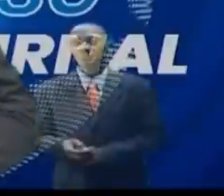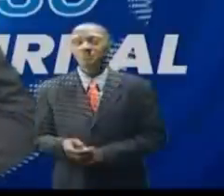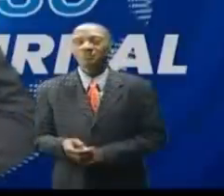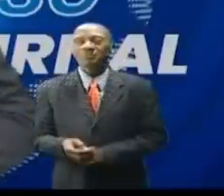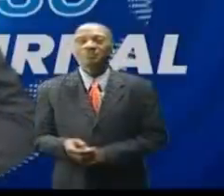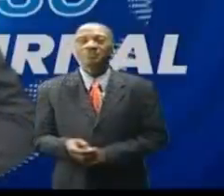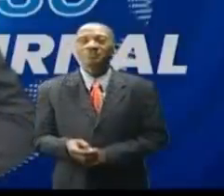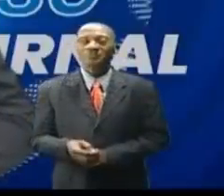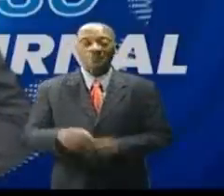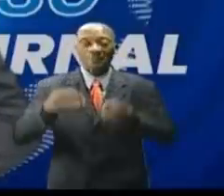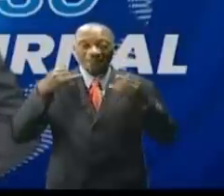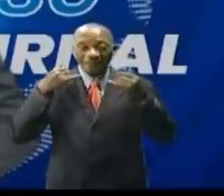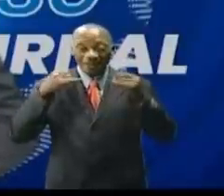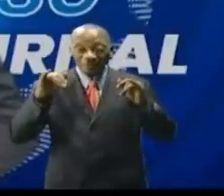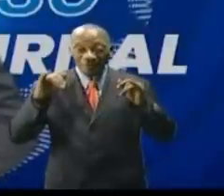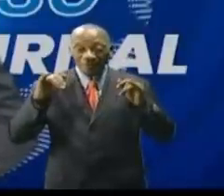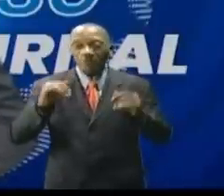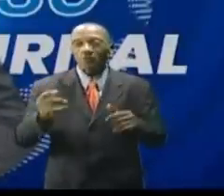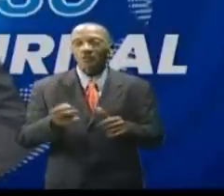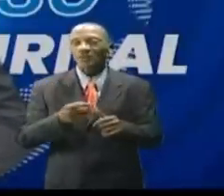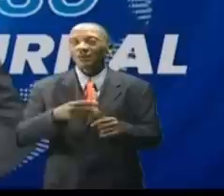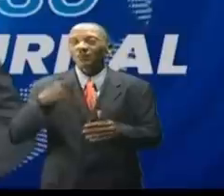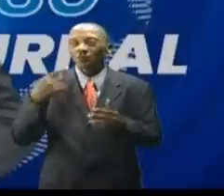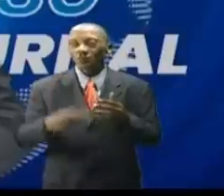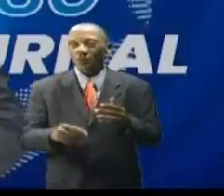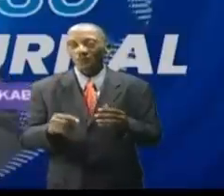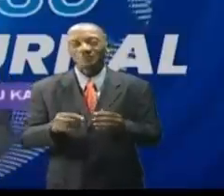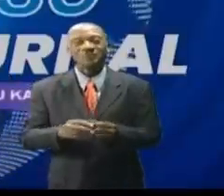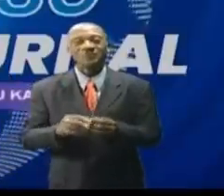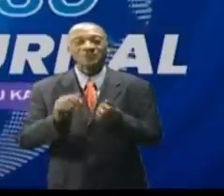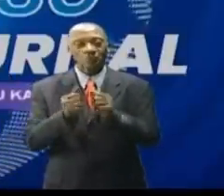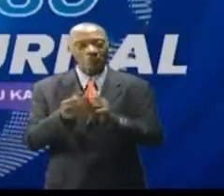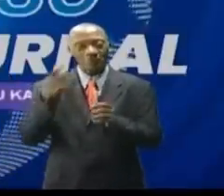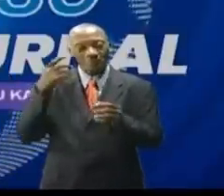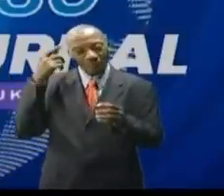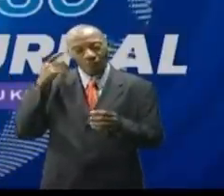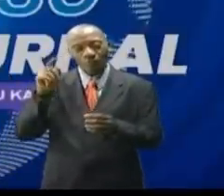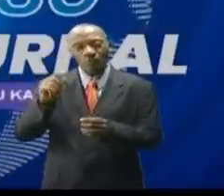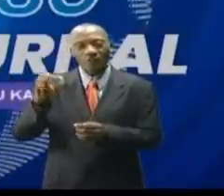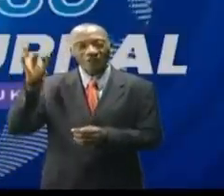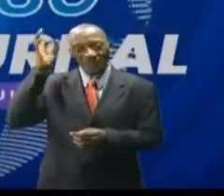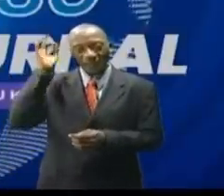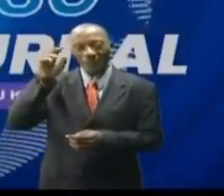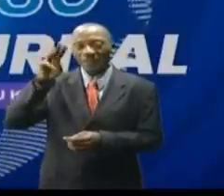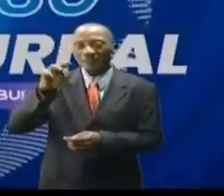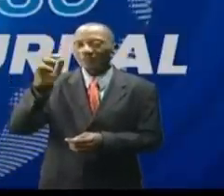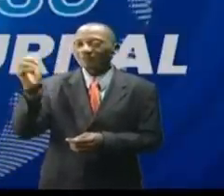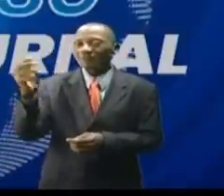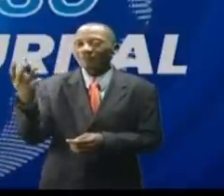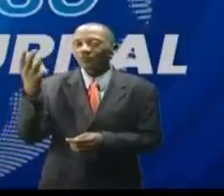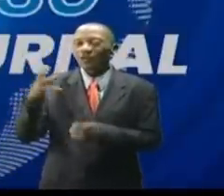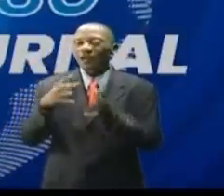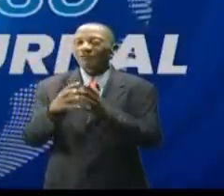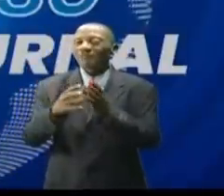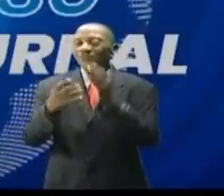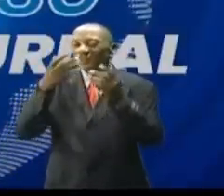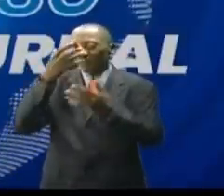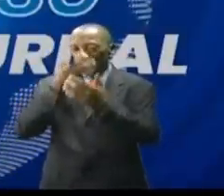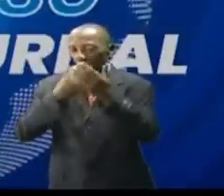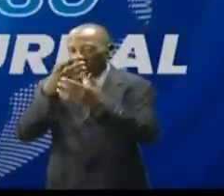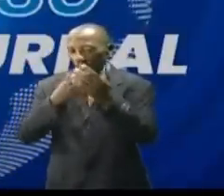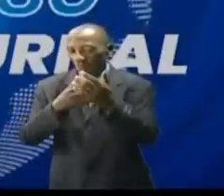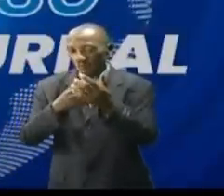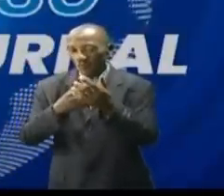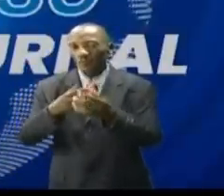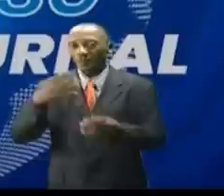L'actualité reste dominée par la tournure que prend l'agression du M23 sous couvert du Rwanda après l'occupation de deux nouvelles